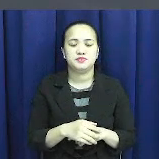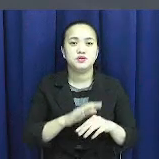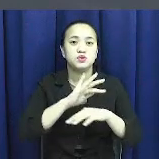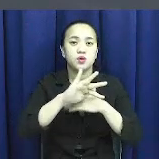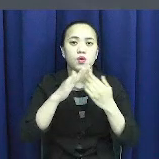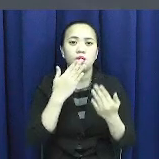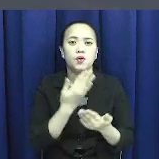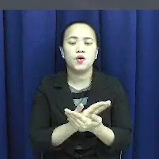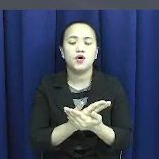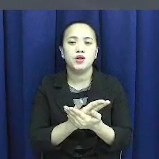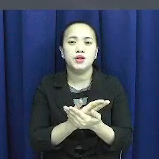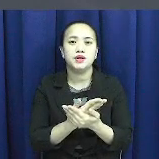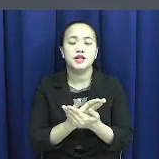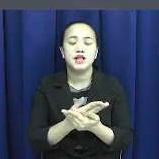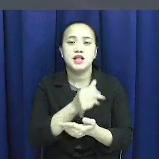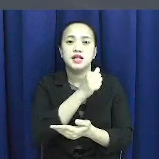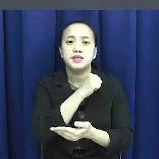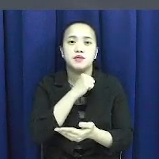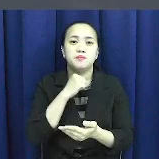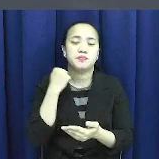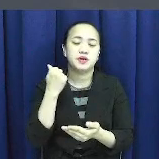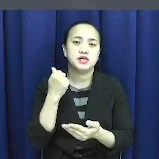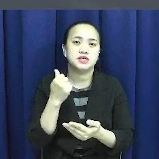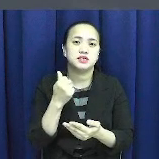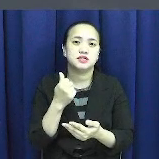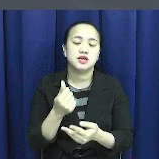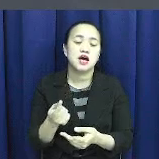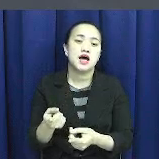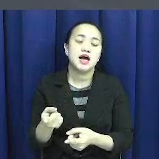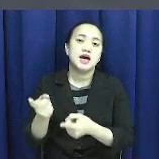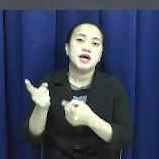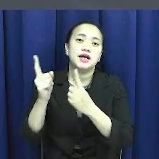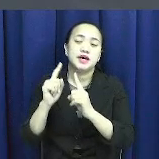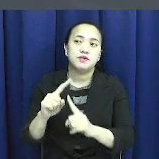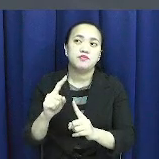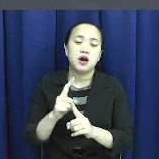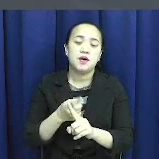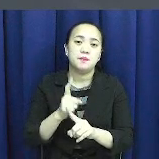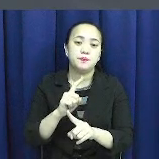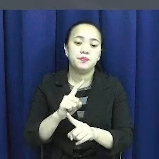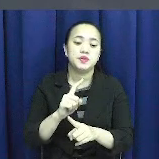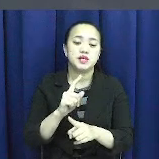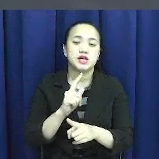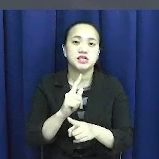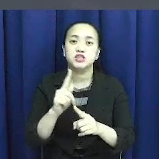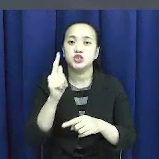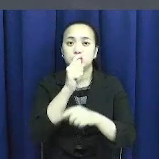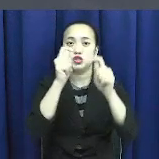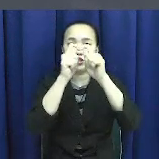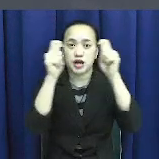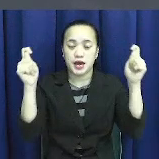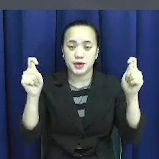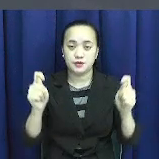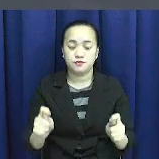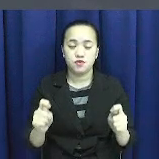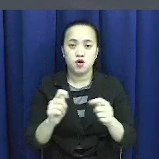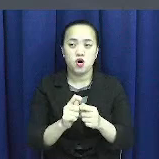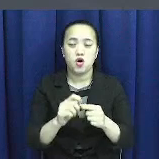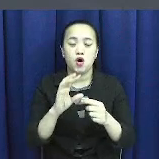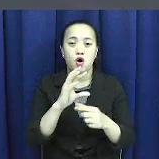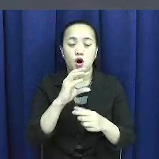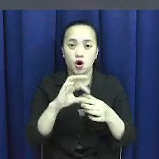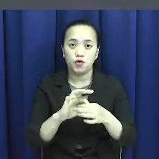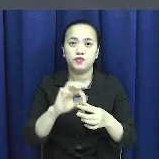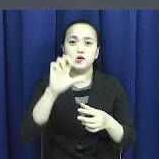po ng priest ay nanggagaling po sa tribe ni Levi. Okay, di ba? Meron pong 12 tribes yan,